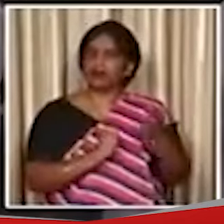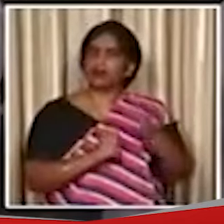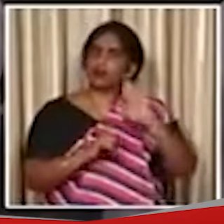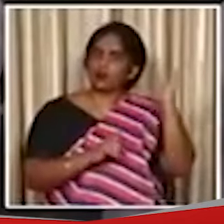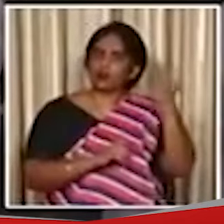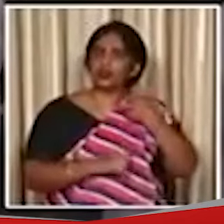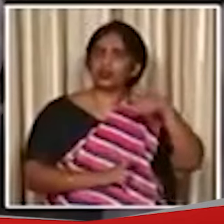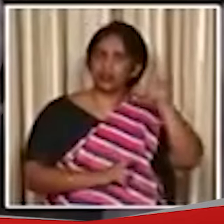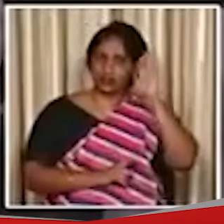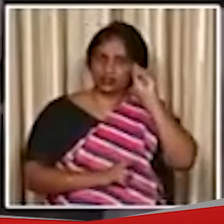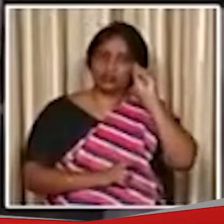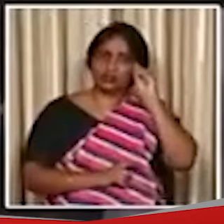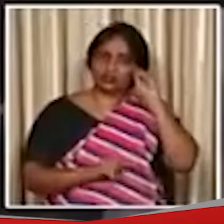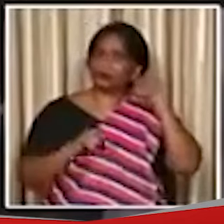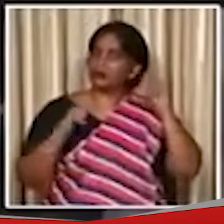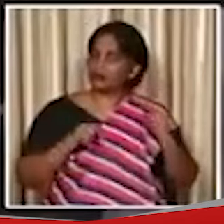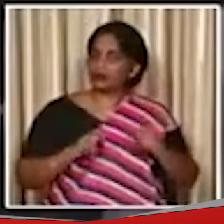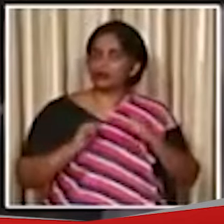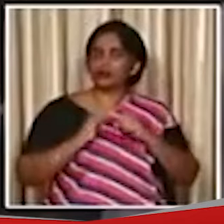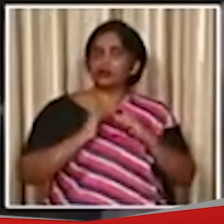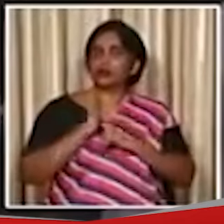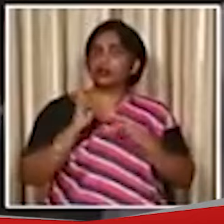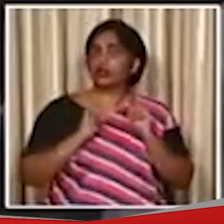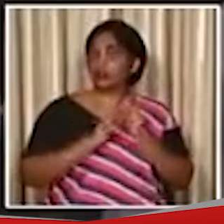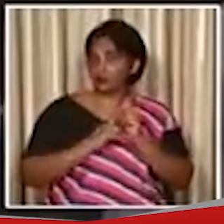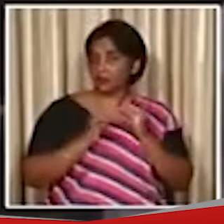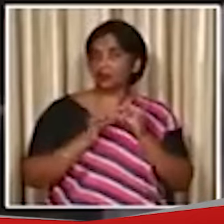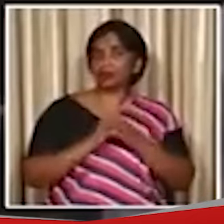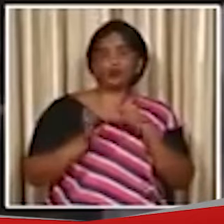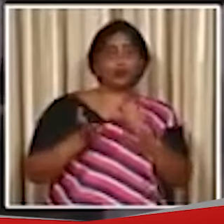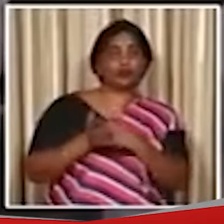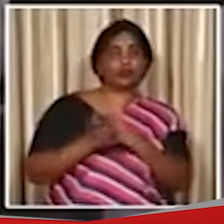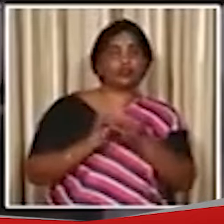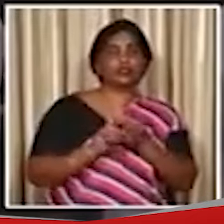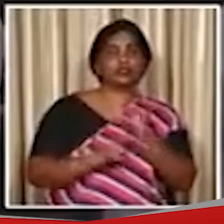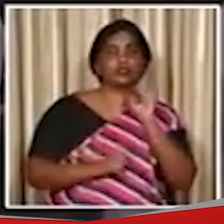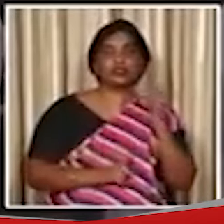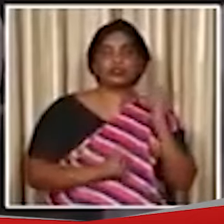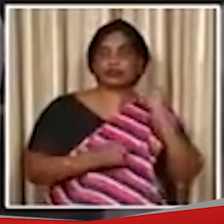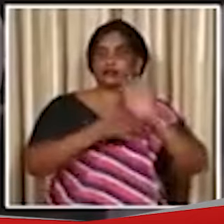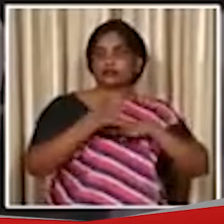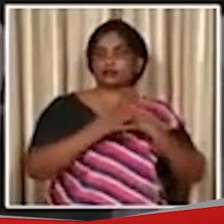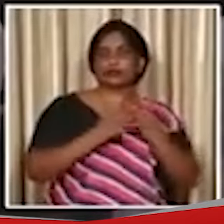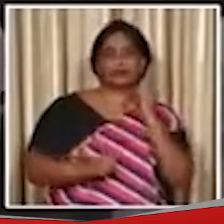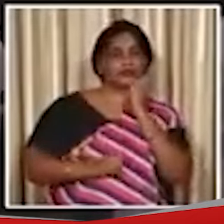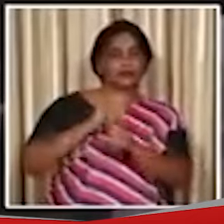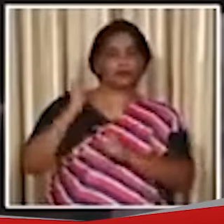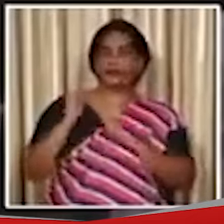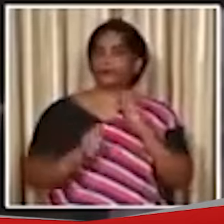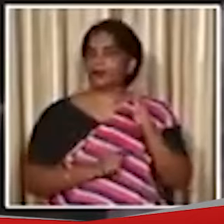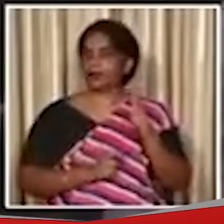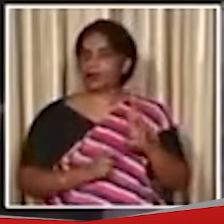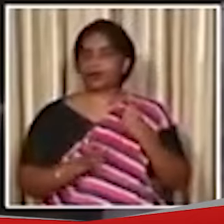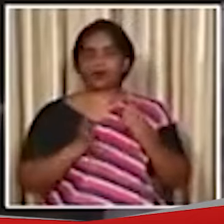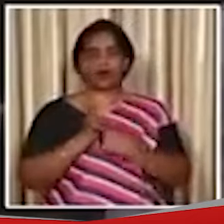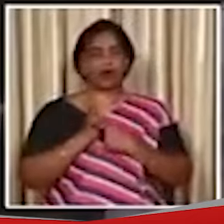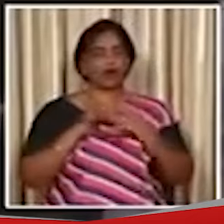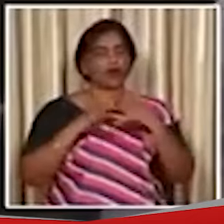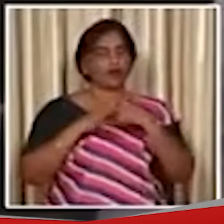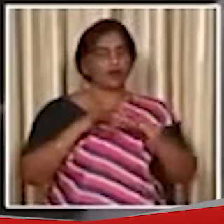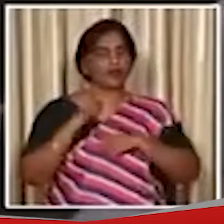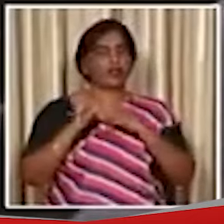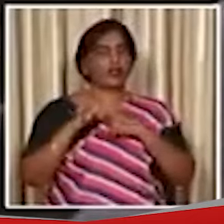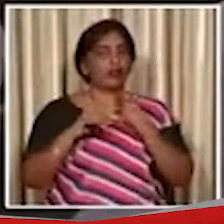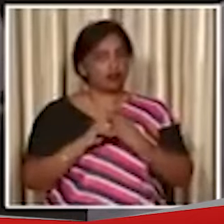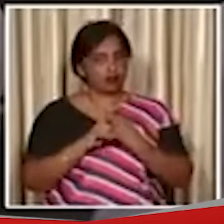ඕන කෙනෙකුට තේරෙනවා. දැන් එක්ස ජාතික පක්ෂේම නඩත්තුවෙන්න ජනාධිපති වැසිීර්සින් එක්ස ජාතික පක්ෂේ රුවන් විජේවර්දල්ල